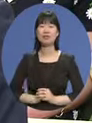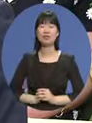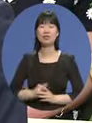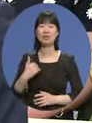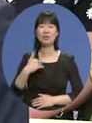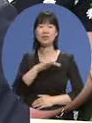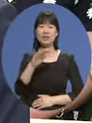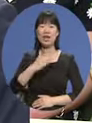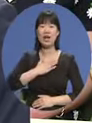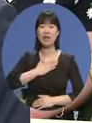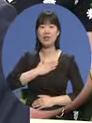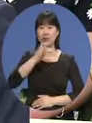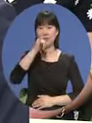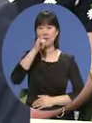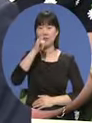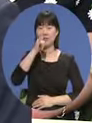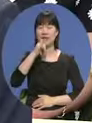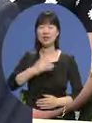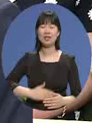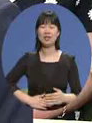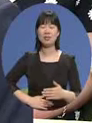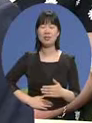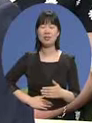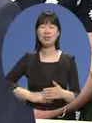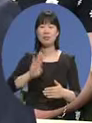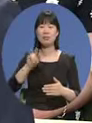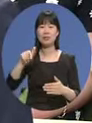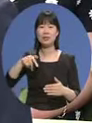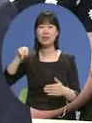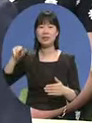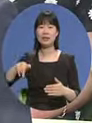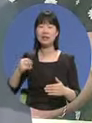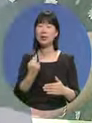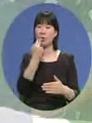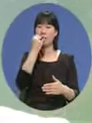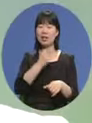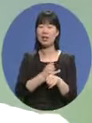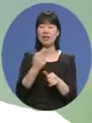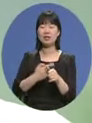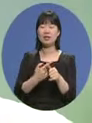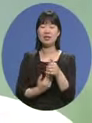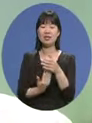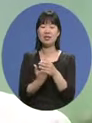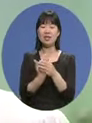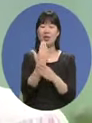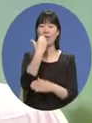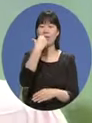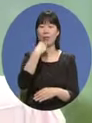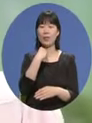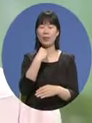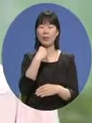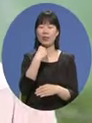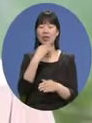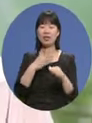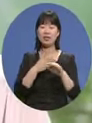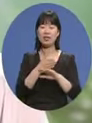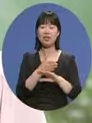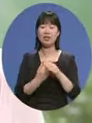이제 우리가 소위 알고 있는 그 복식호흡을 하는 겁니다. 천천히 마시고 천천히